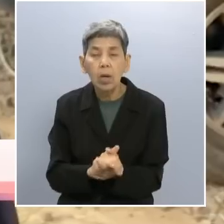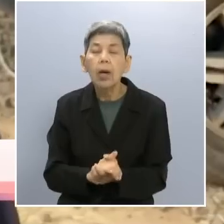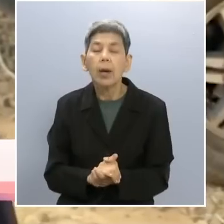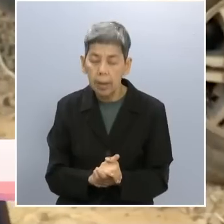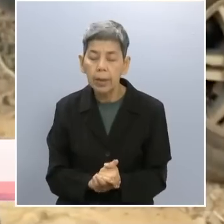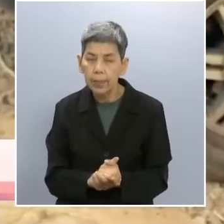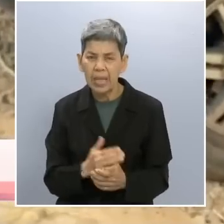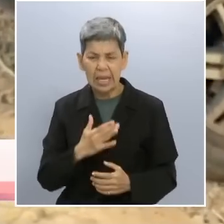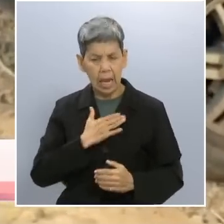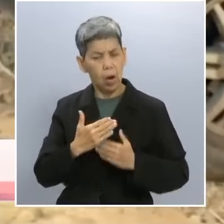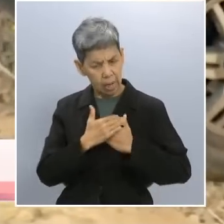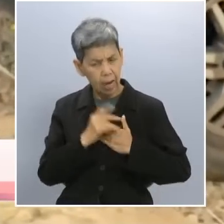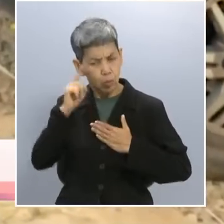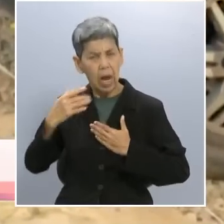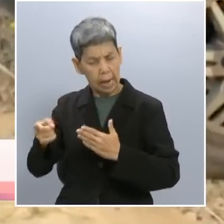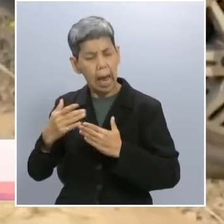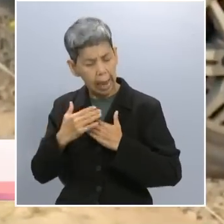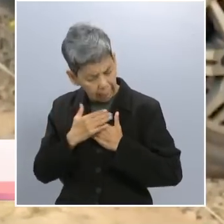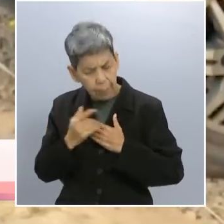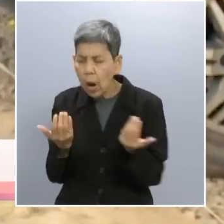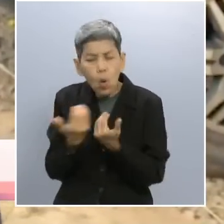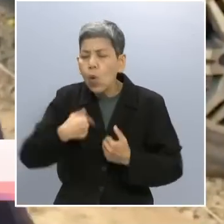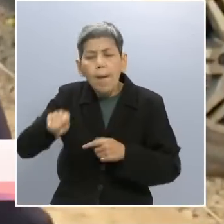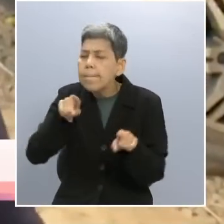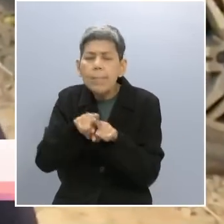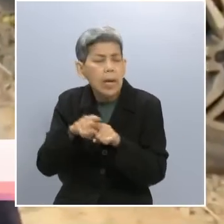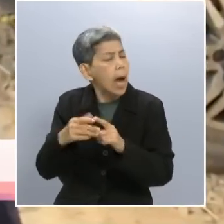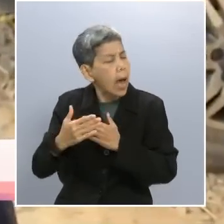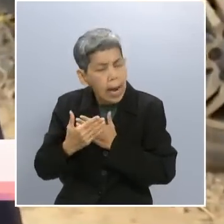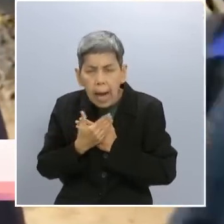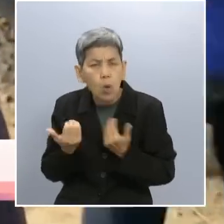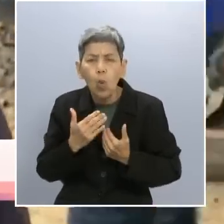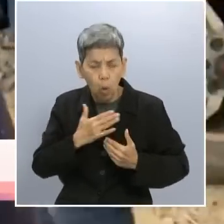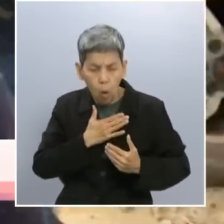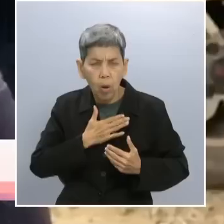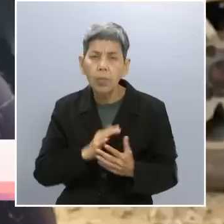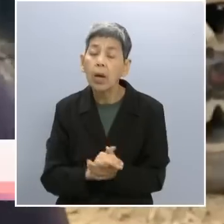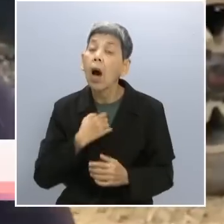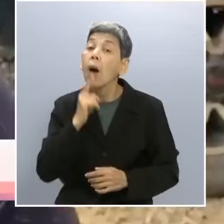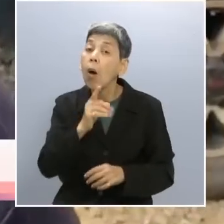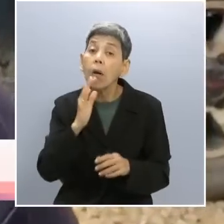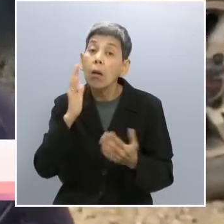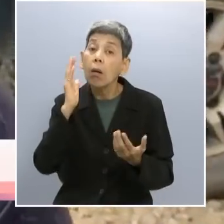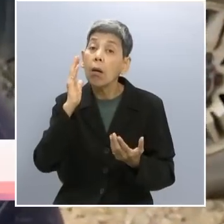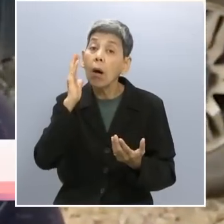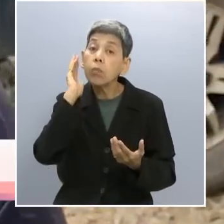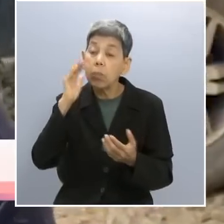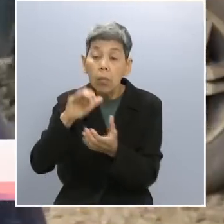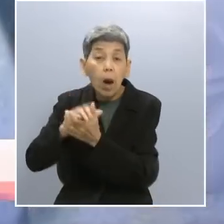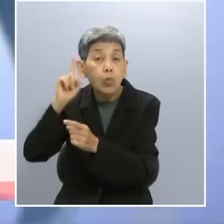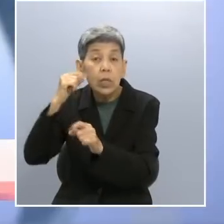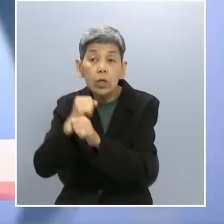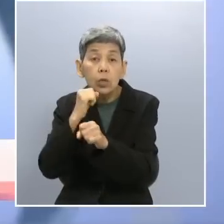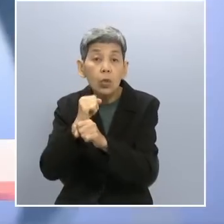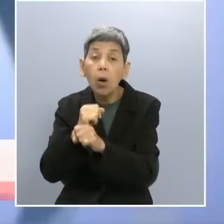แหละฉันรักลูกสะใภ้ฉันมารักเหมือนลูกตัวเองรักเหมือนลูกในใส่เลยลูกสะใภ้ที่อยู่ทาง